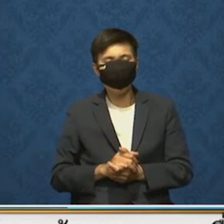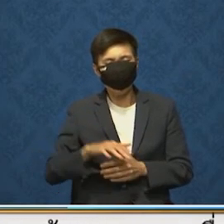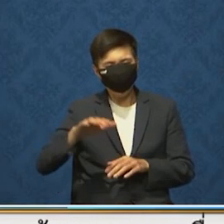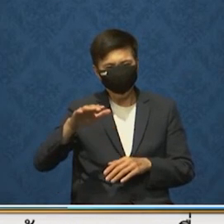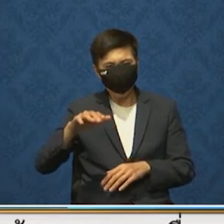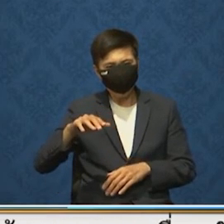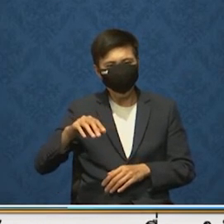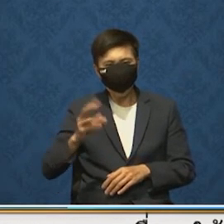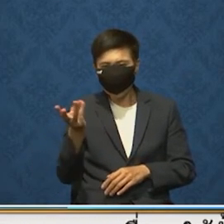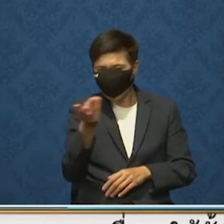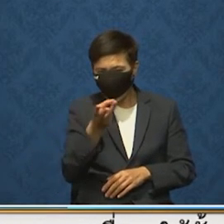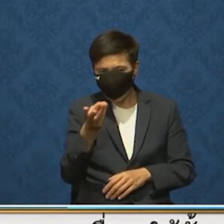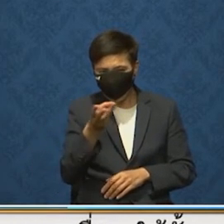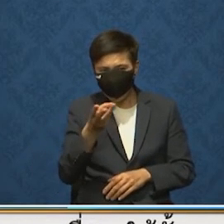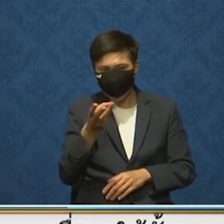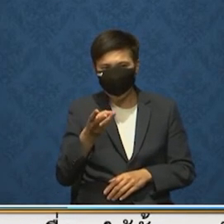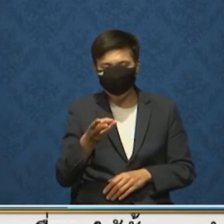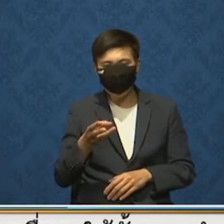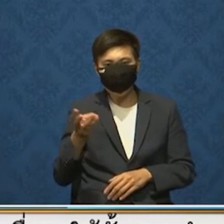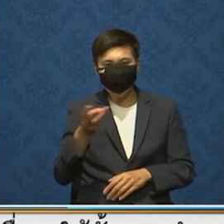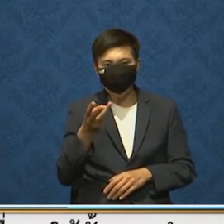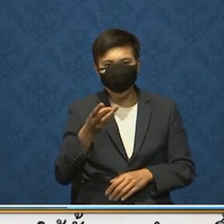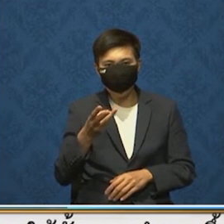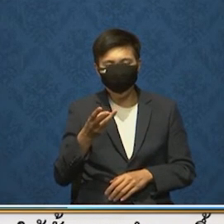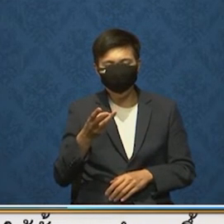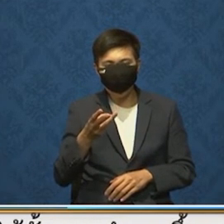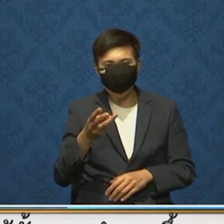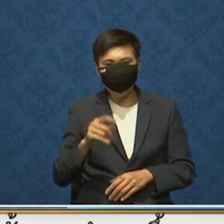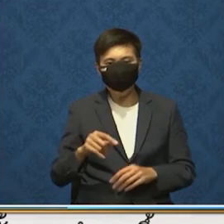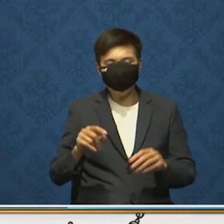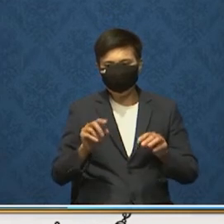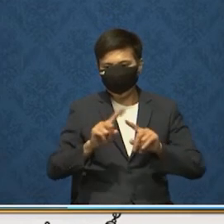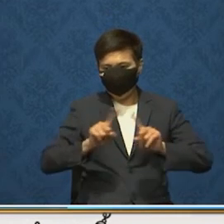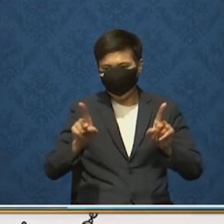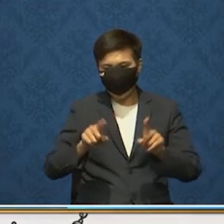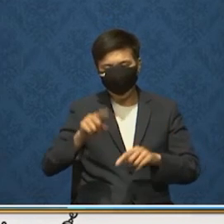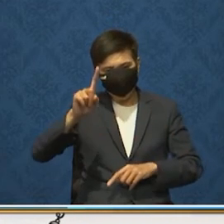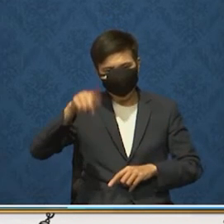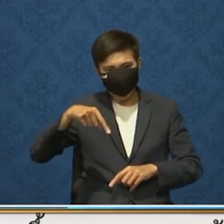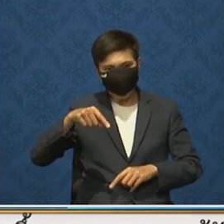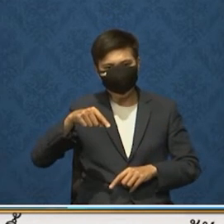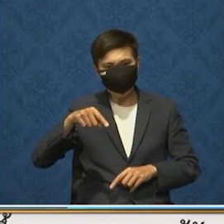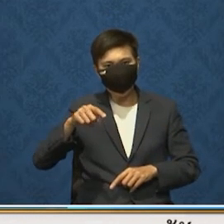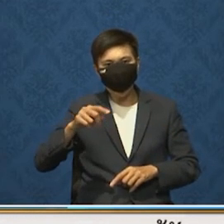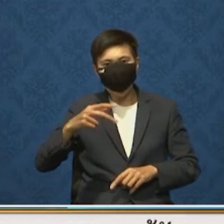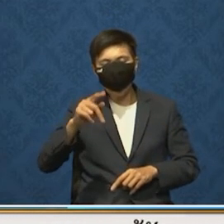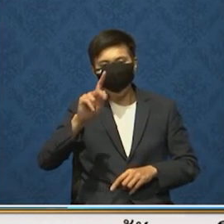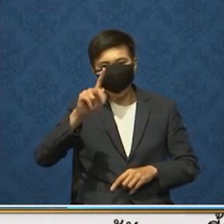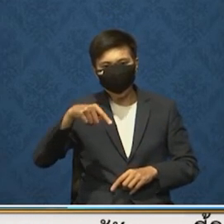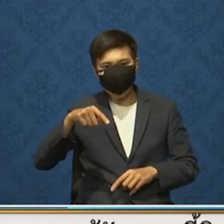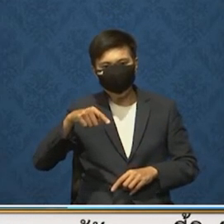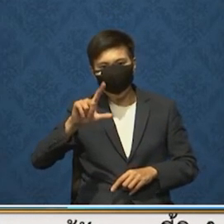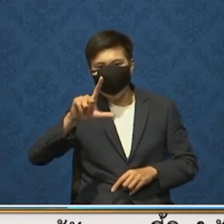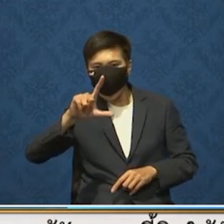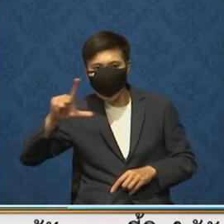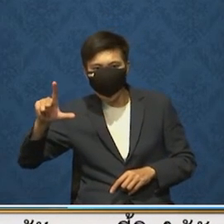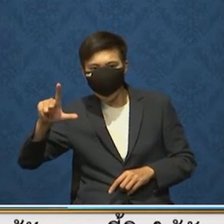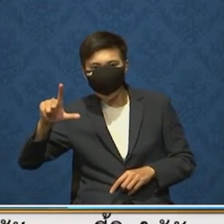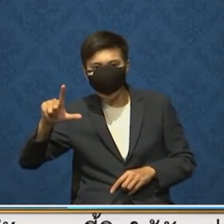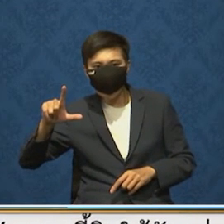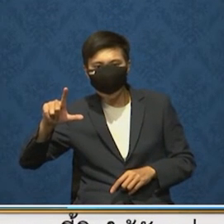พัฒนาสังคมเพียงพักว่าร้านเทานนเองเพฉเราจะเหนวประเทศนี้ใครมอยาวสาวได้มกสาวเอา